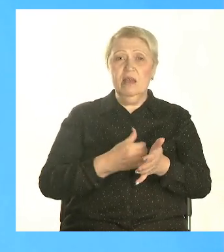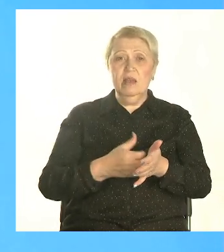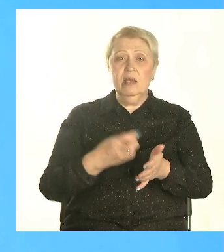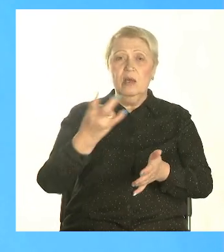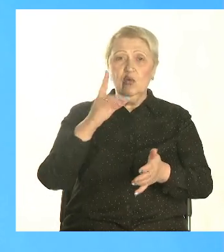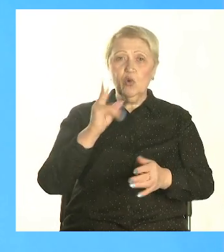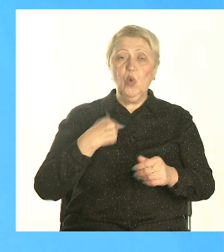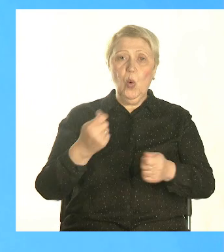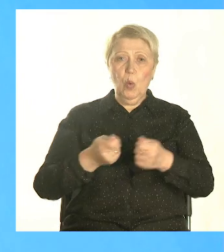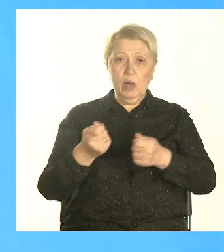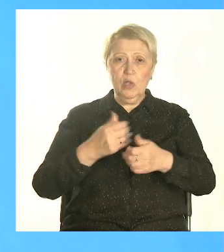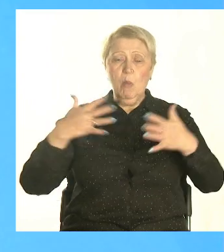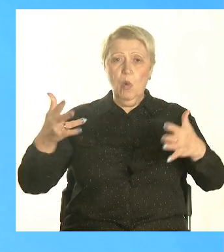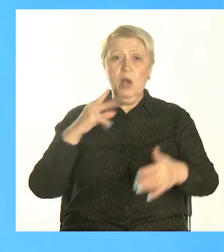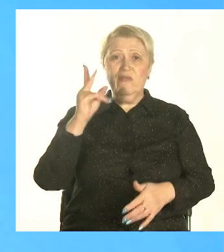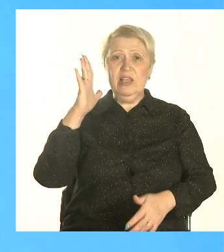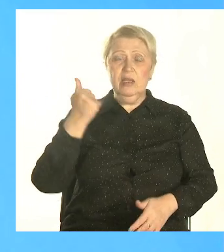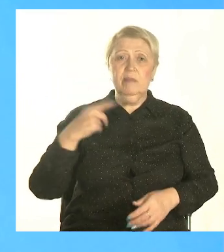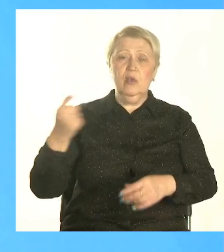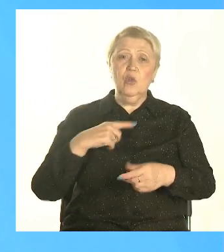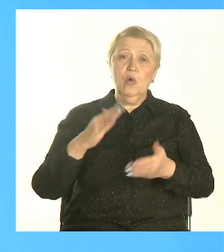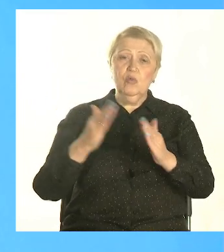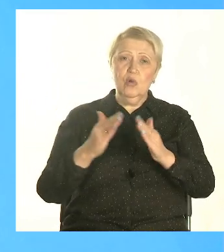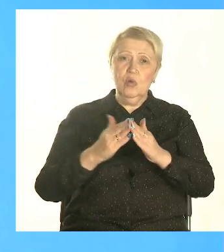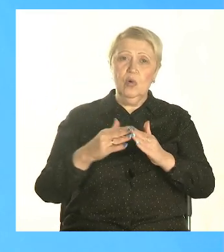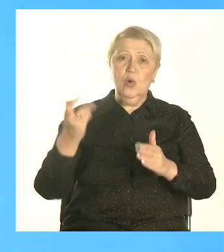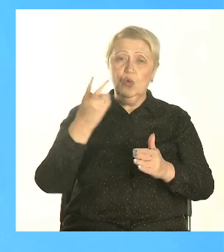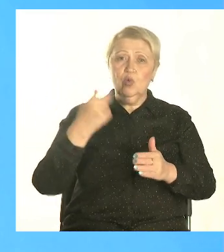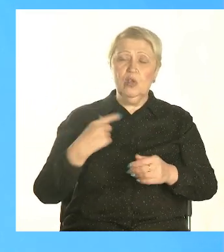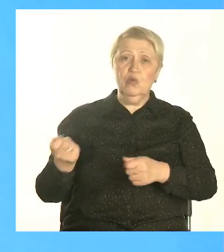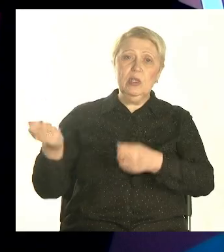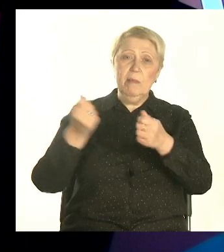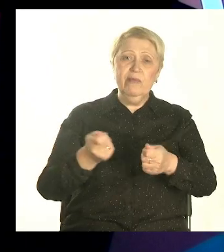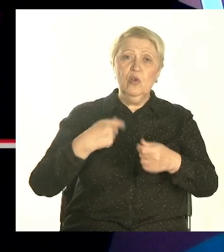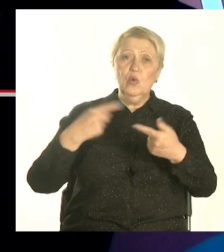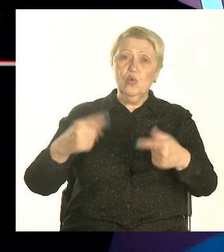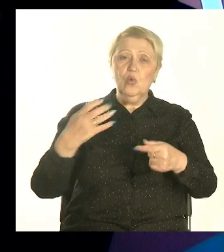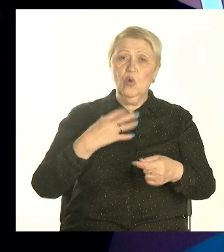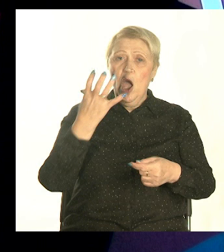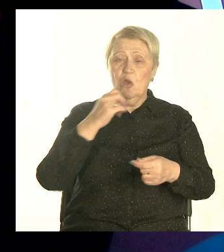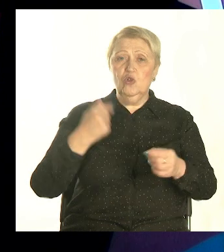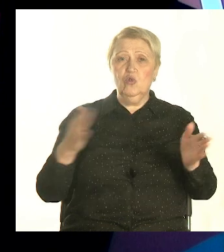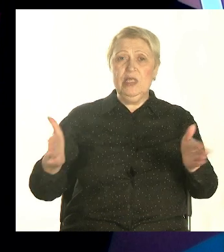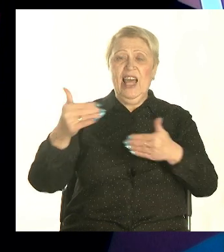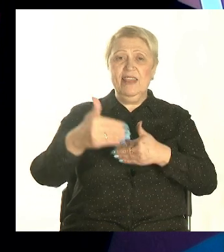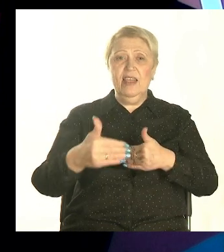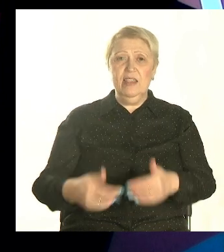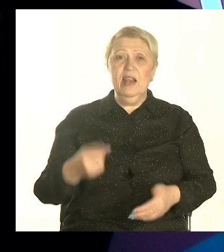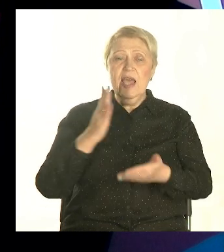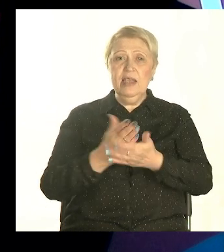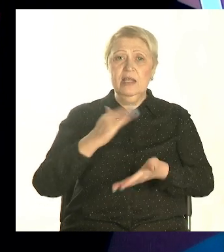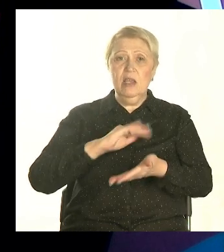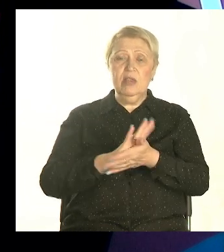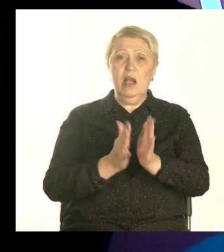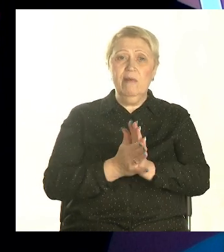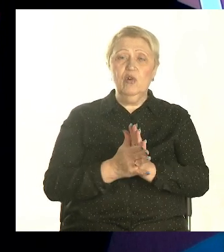есть тот, кто управляет многоквартирным должны домом, решить вопросы, доставить контейнеры, конечно. И это обозначит в договоре с региональным оператором, что у них там контейнеров теперь